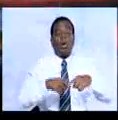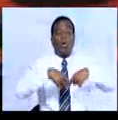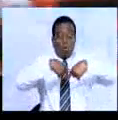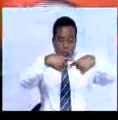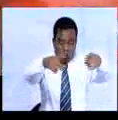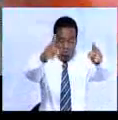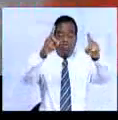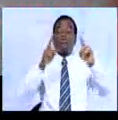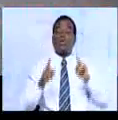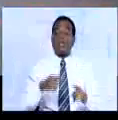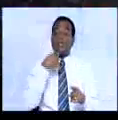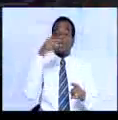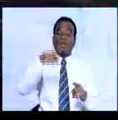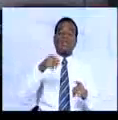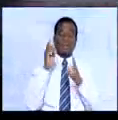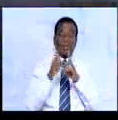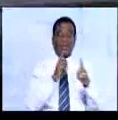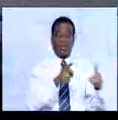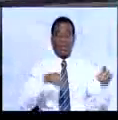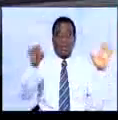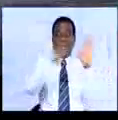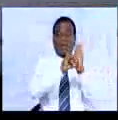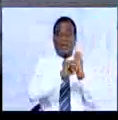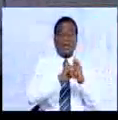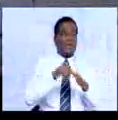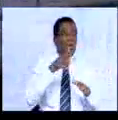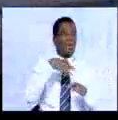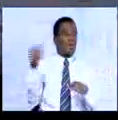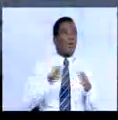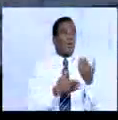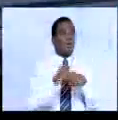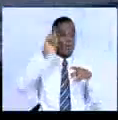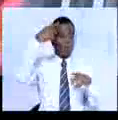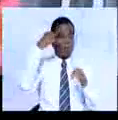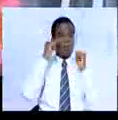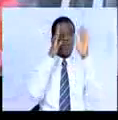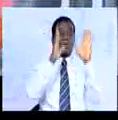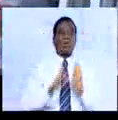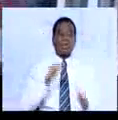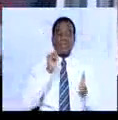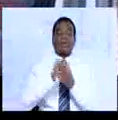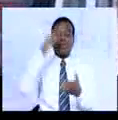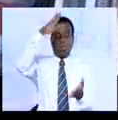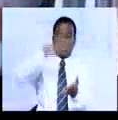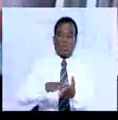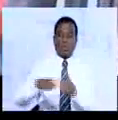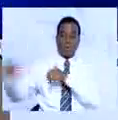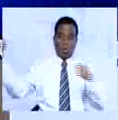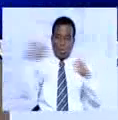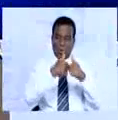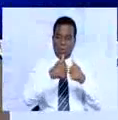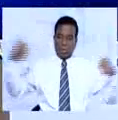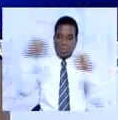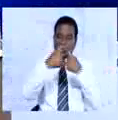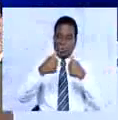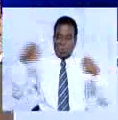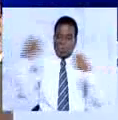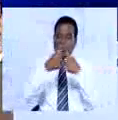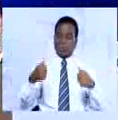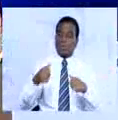téléphoniques. Rappelons que cette mesure d'interdiction prise par le gouvernement ivoirien vise à réduire les accidents de